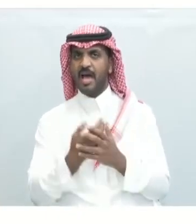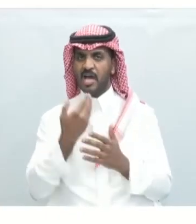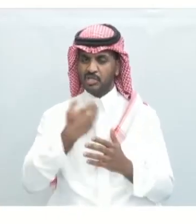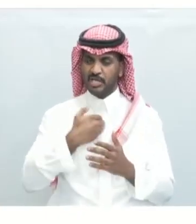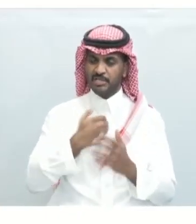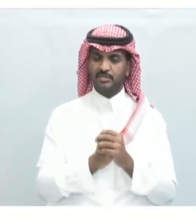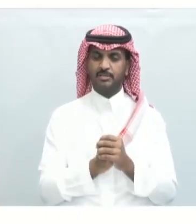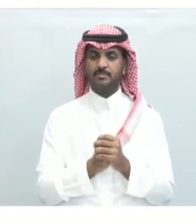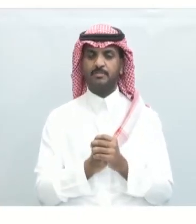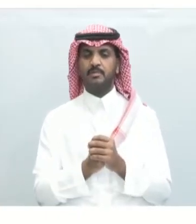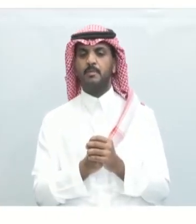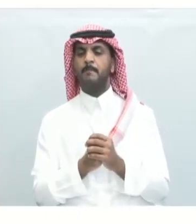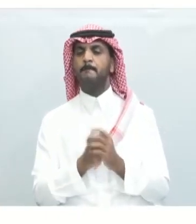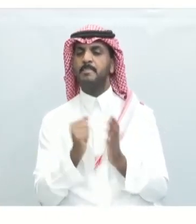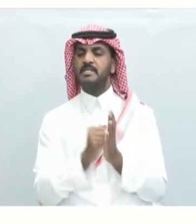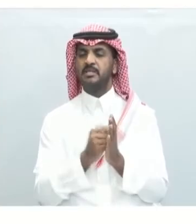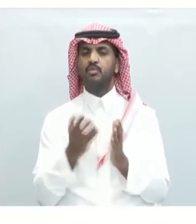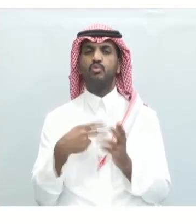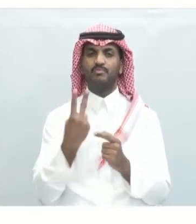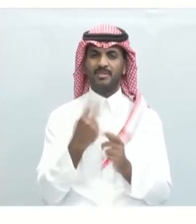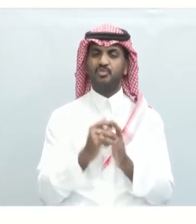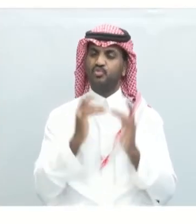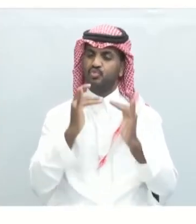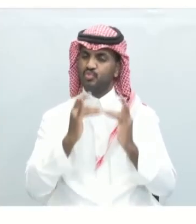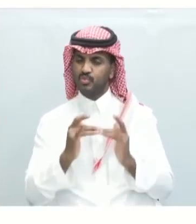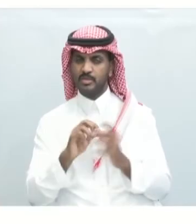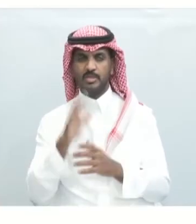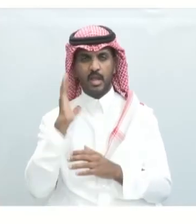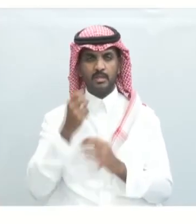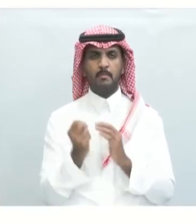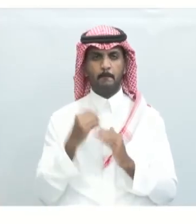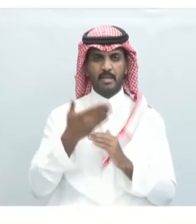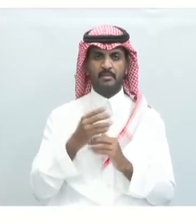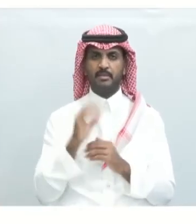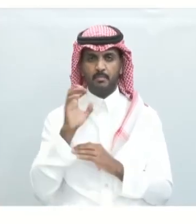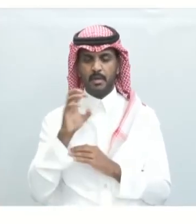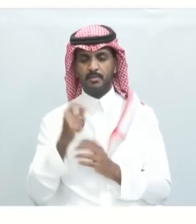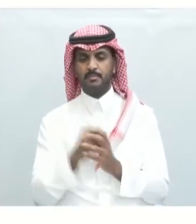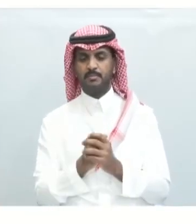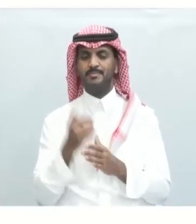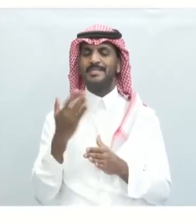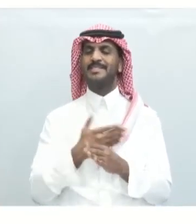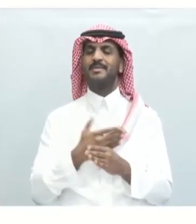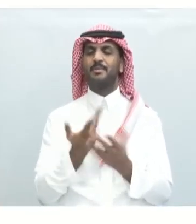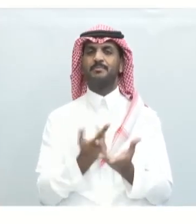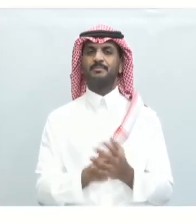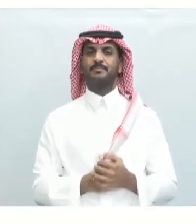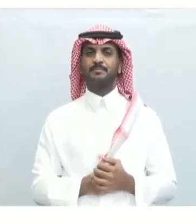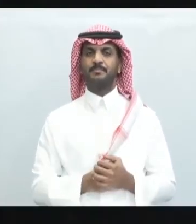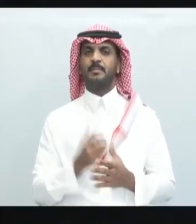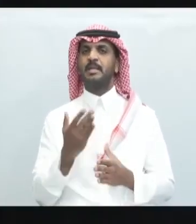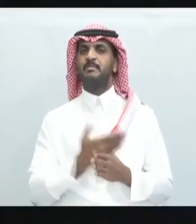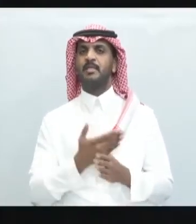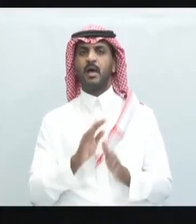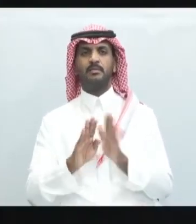ذلك ناتي الى ان اردنا الجلوس في المسجد وقت المغرب لانتضائه لانتظار الصلاه ما السبب في ذلك لماذا قدمنا